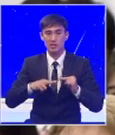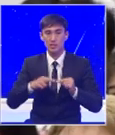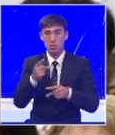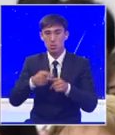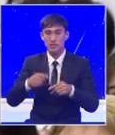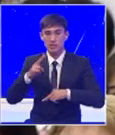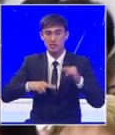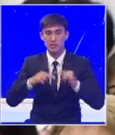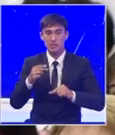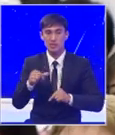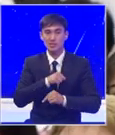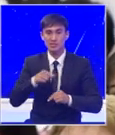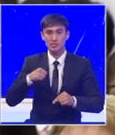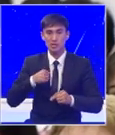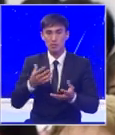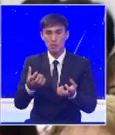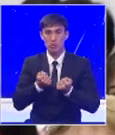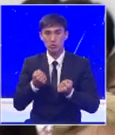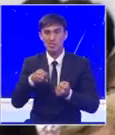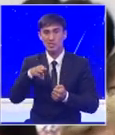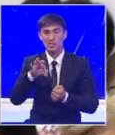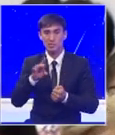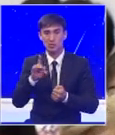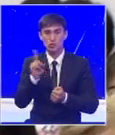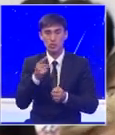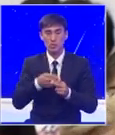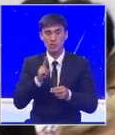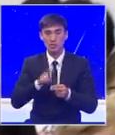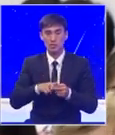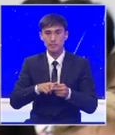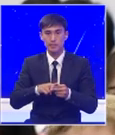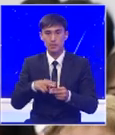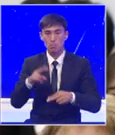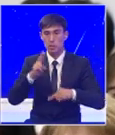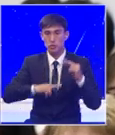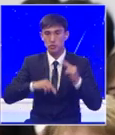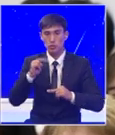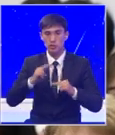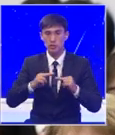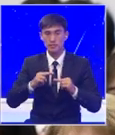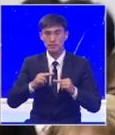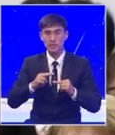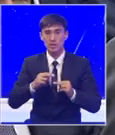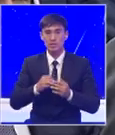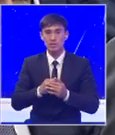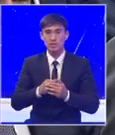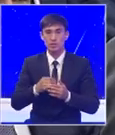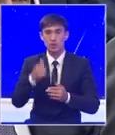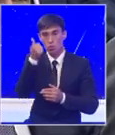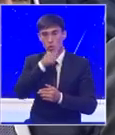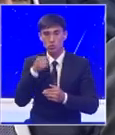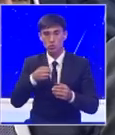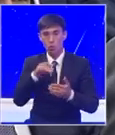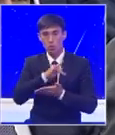половина строителей, сами хотя бы получали какие-то тендера. Чтобы этот город мы построили ее, но когда город стал